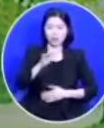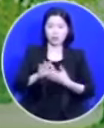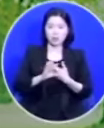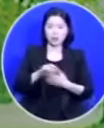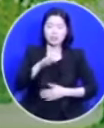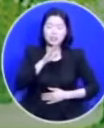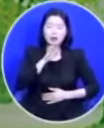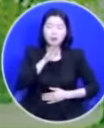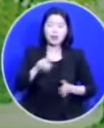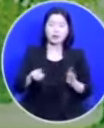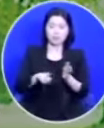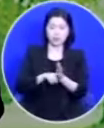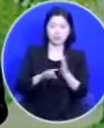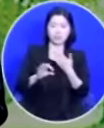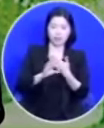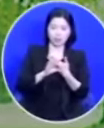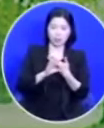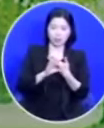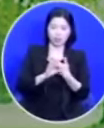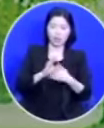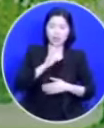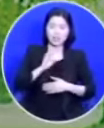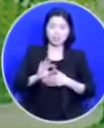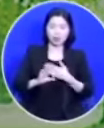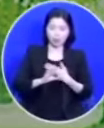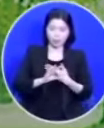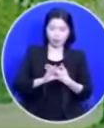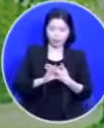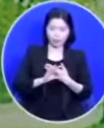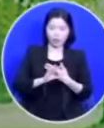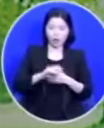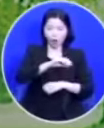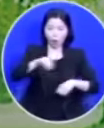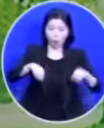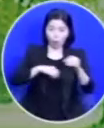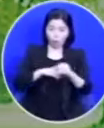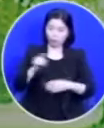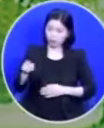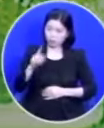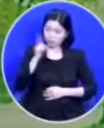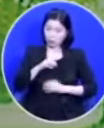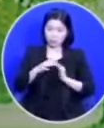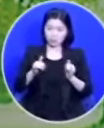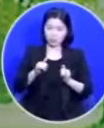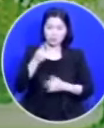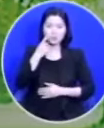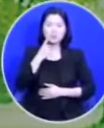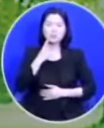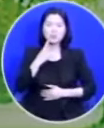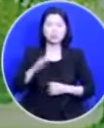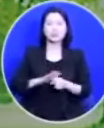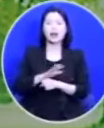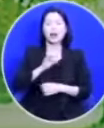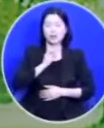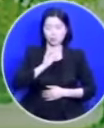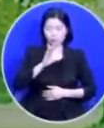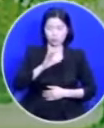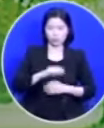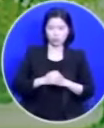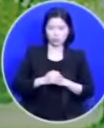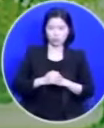믿는다면 그렇다면 오히려 그 사람 1 불쌍한 것 뿐이죠 여러분